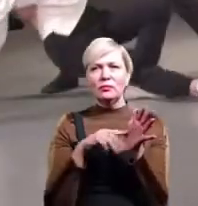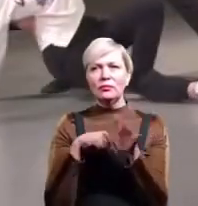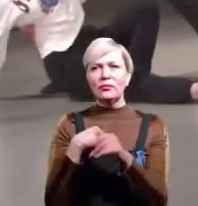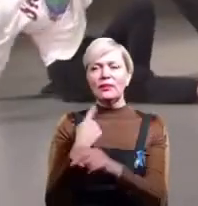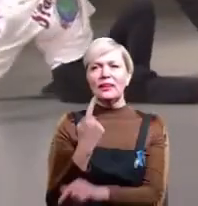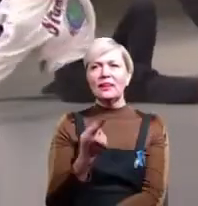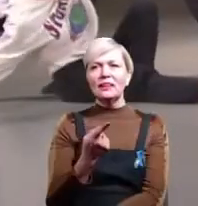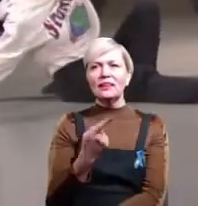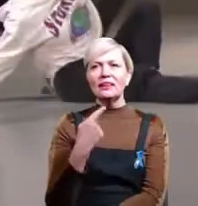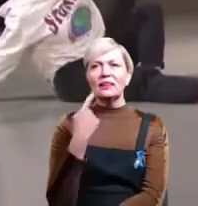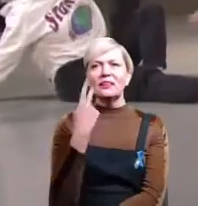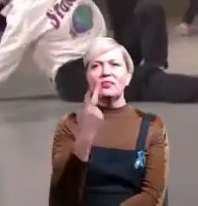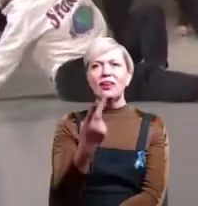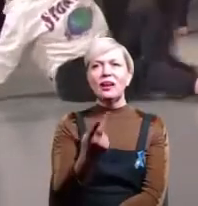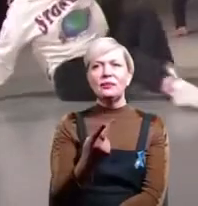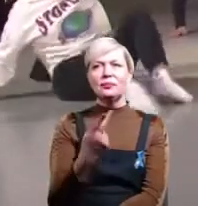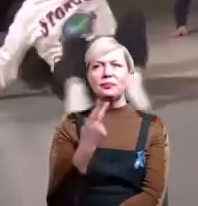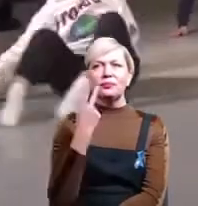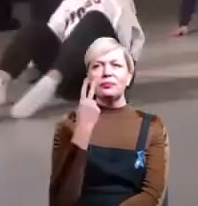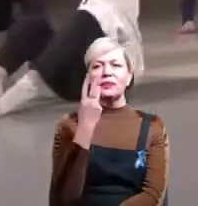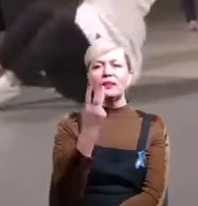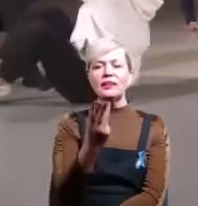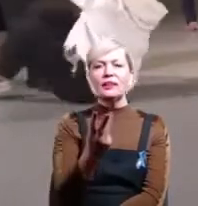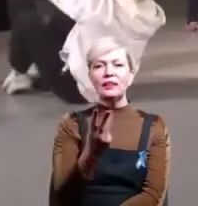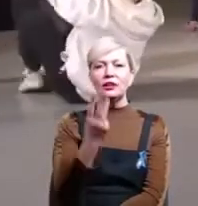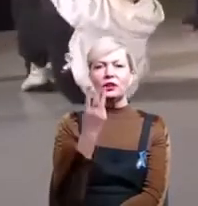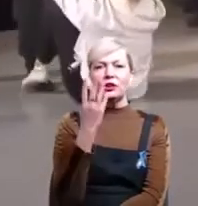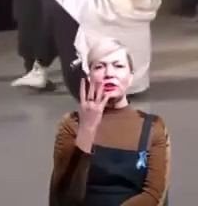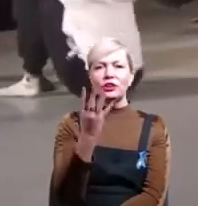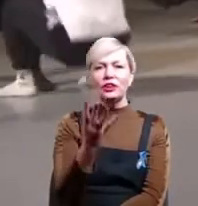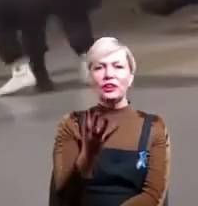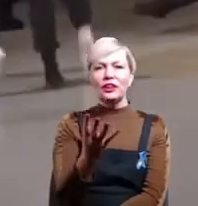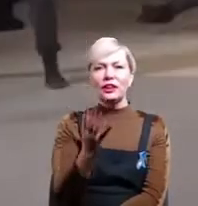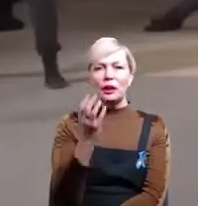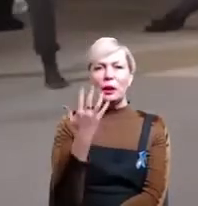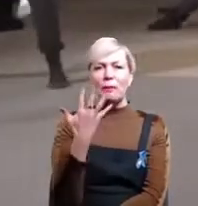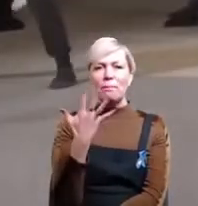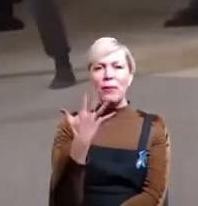7, 8. Раз, два, три, четыре,